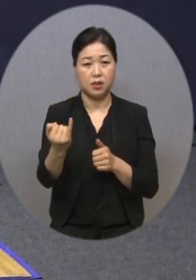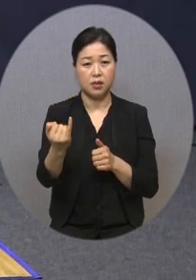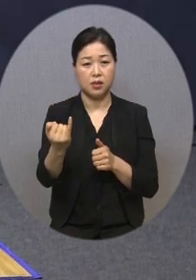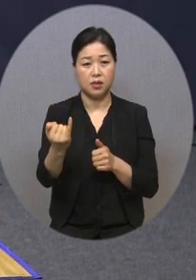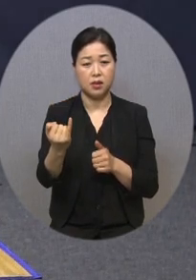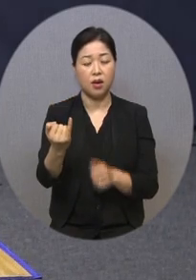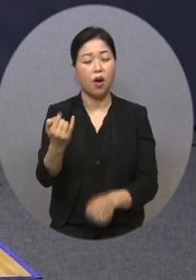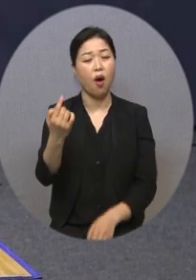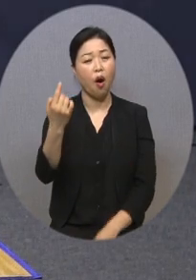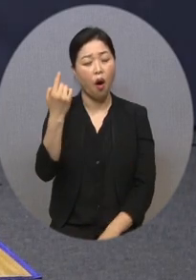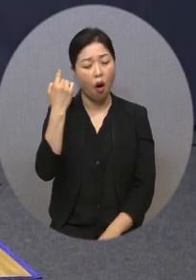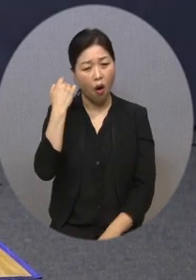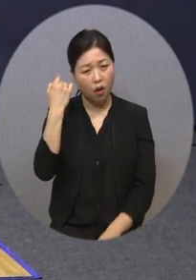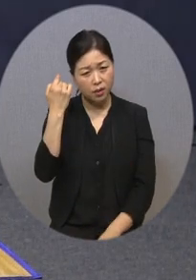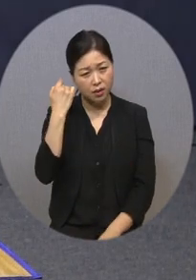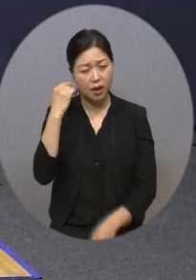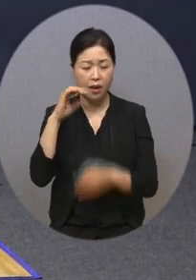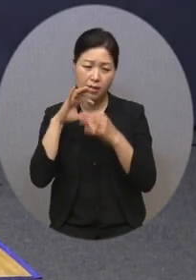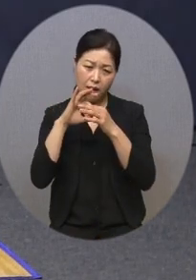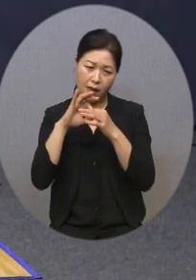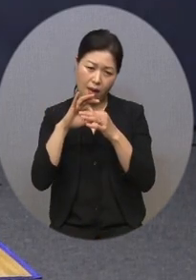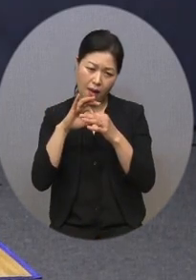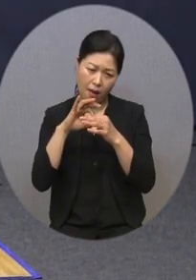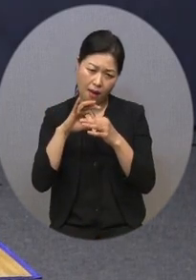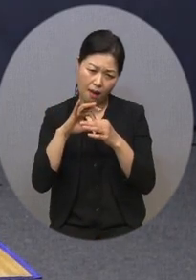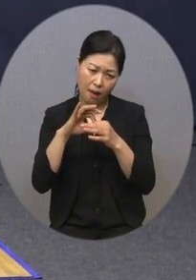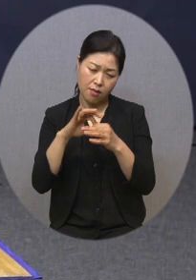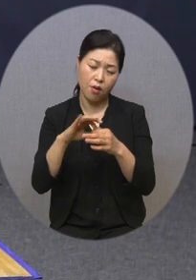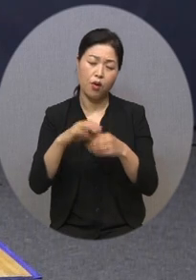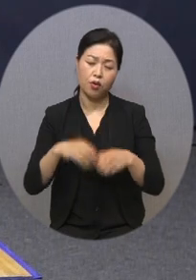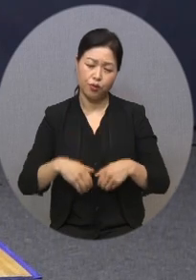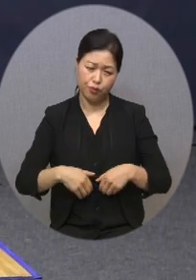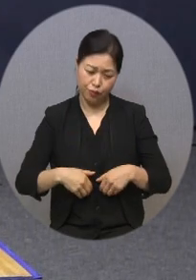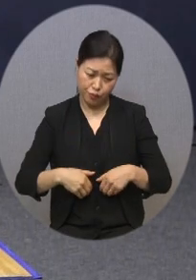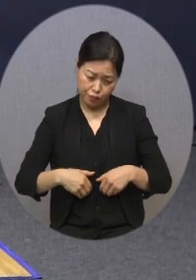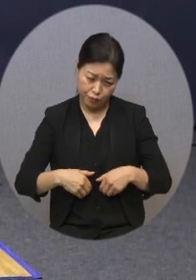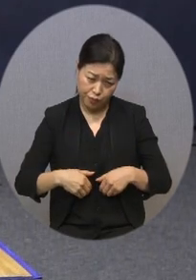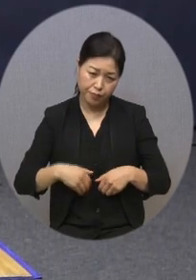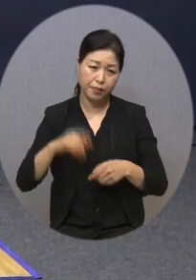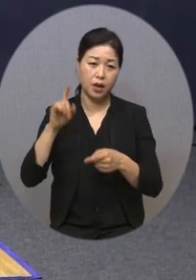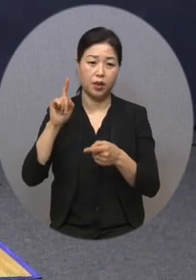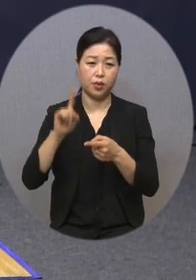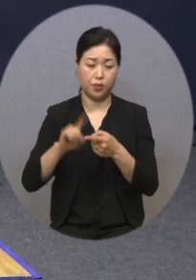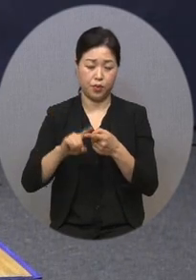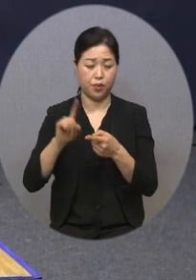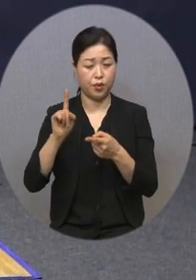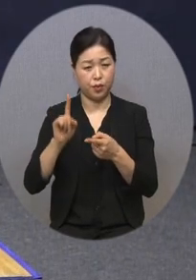어제 참도록 그저 있고